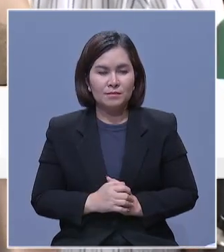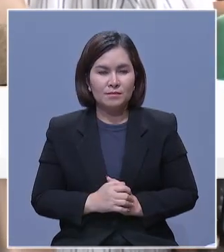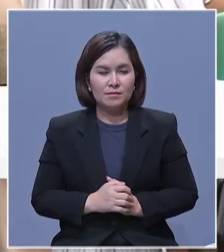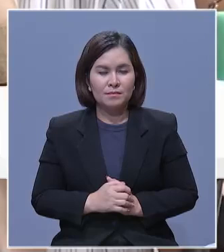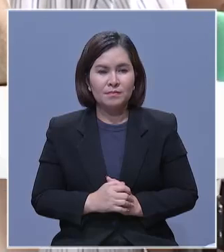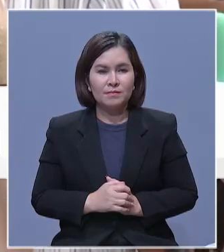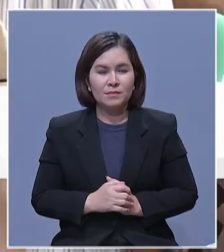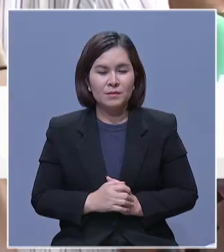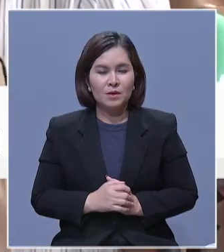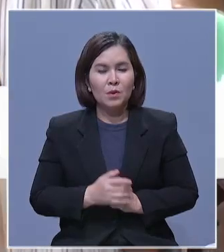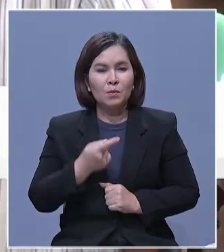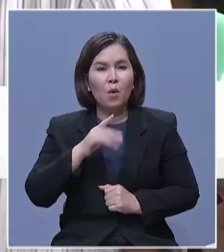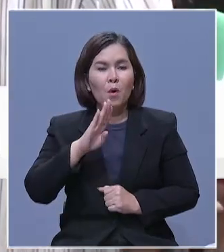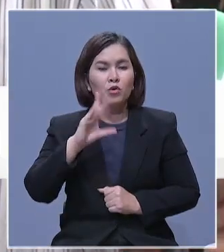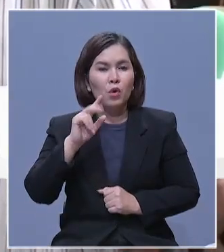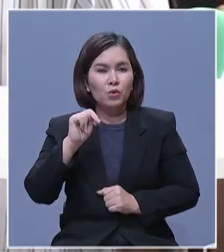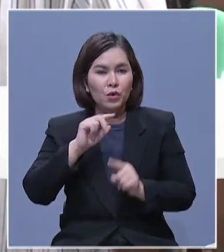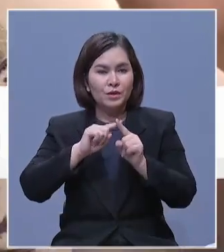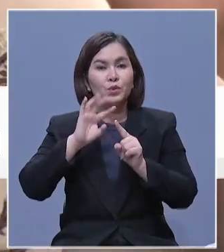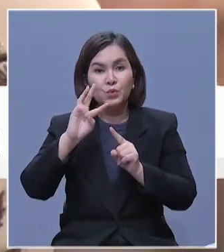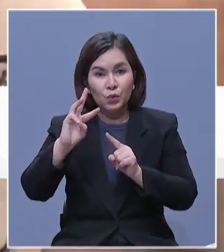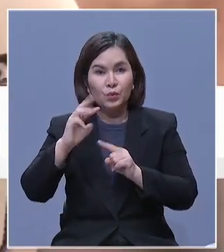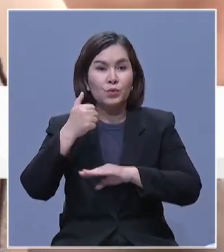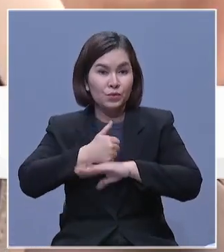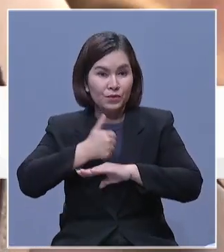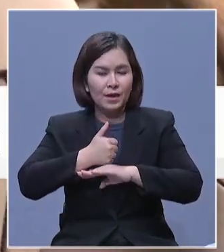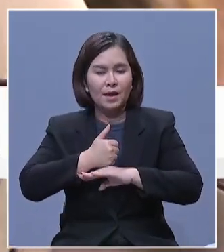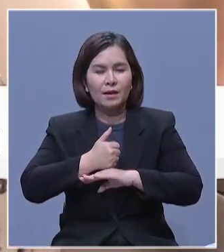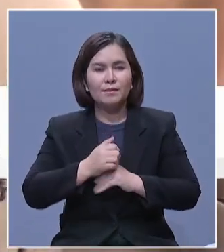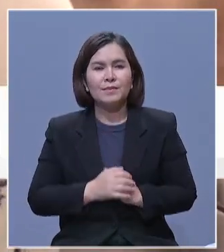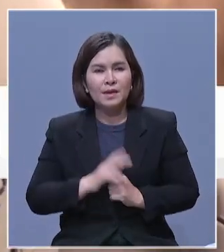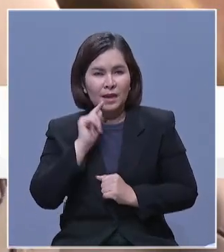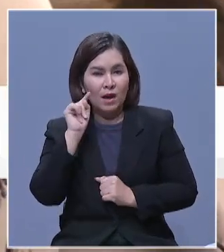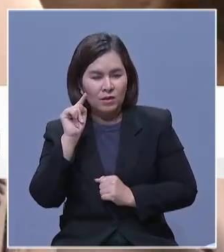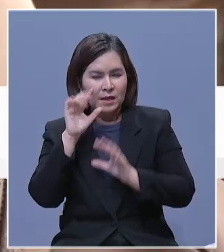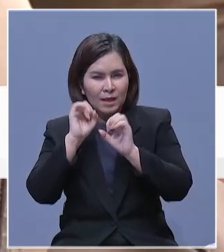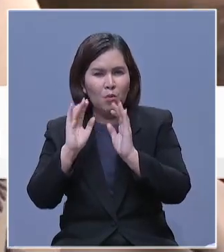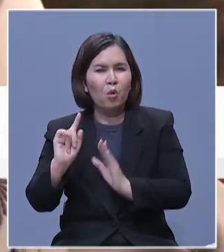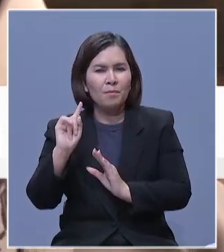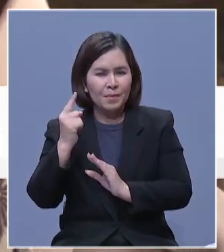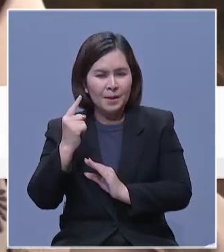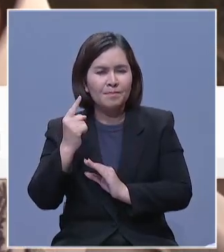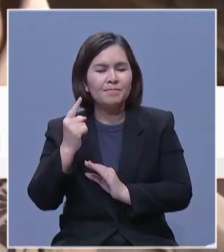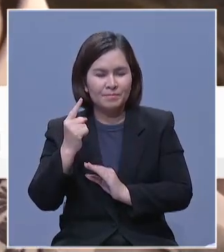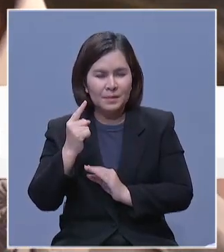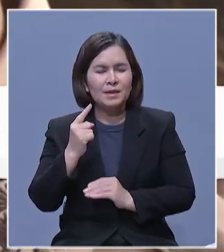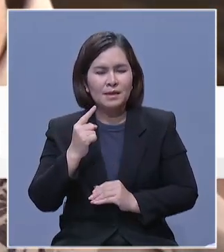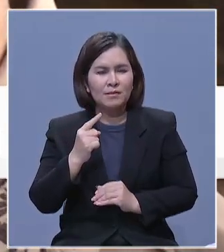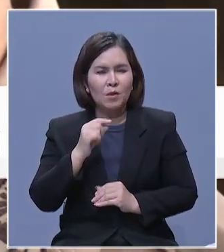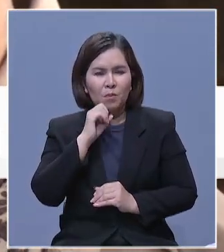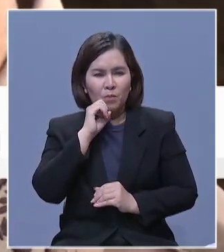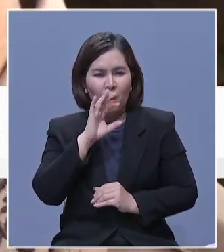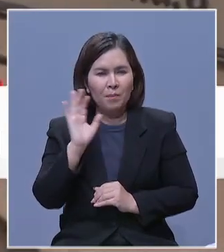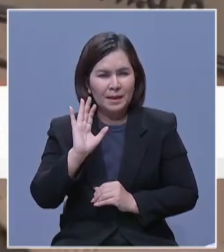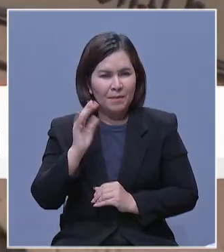สุคนธวิทผู้บังคับการตำรวจนครบาหนะครับท่านก็ไม่ปฏิเสธกระแสข่าวนี้แต่ก็ไม่ได้ยืนยันท่านบอก